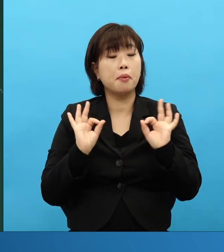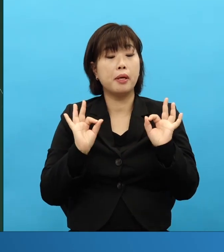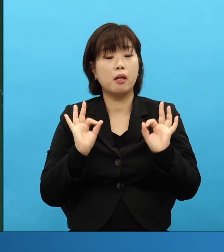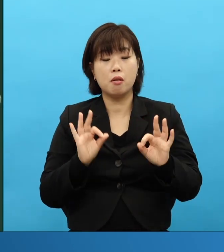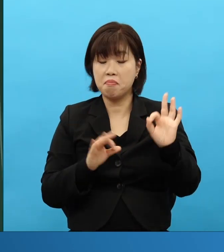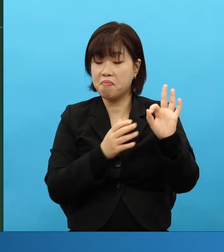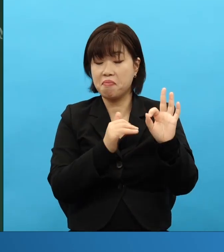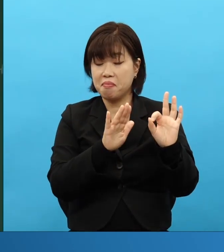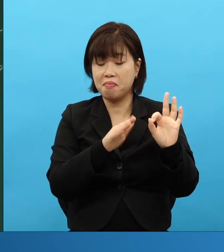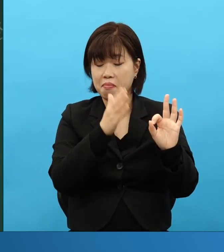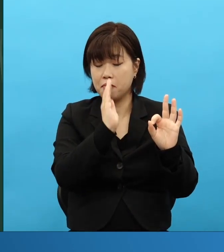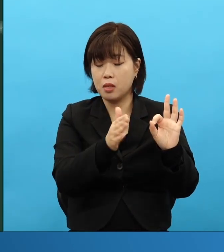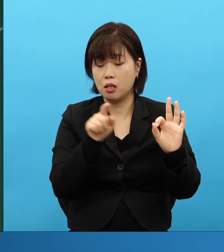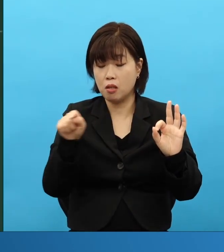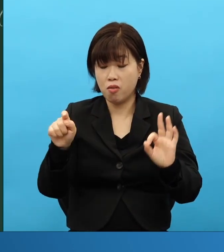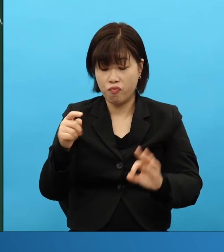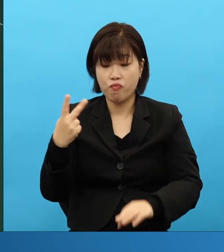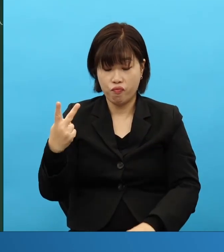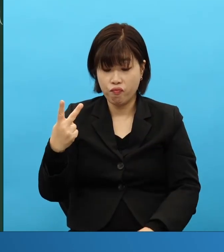그러니